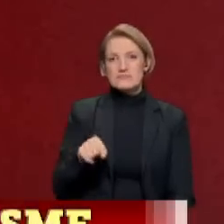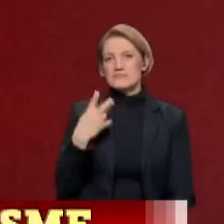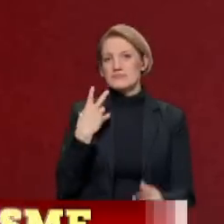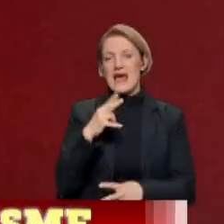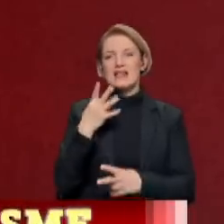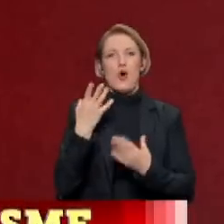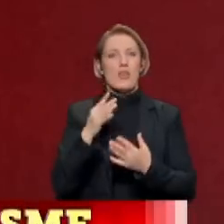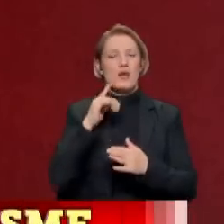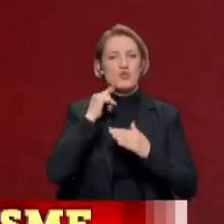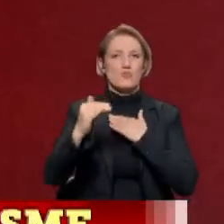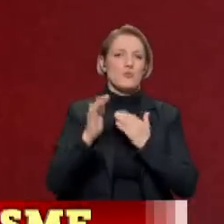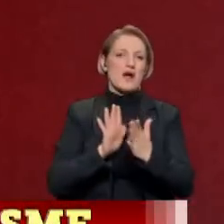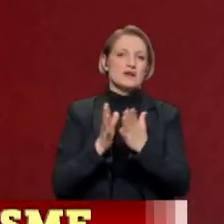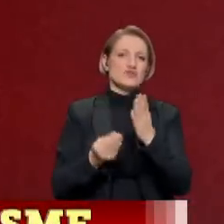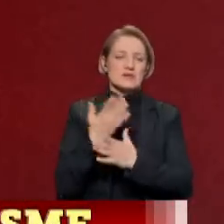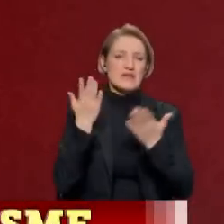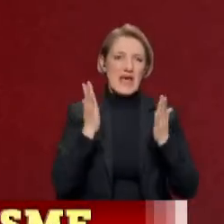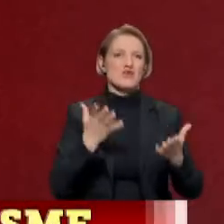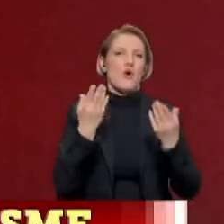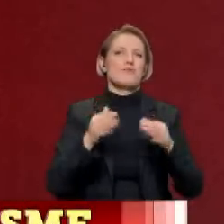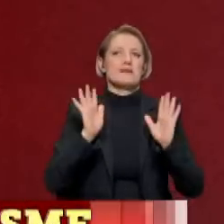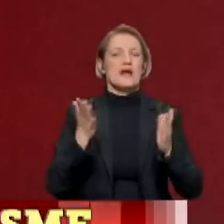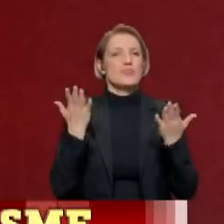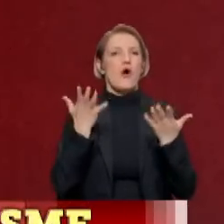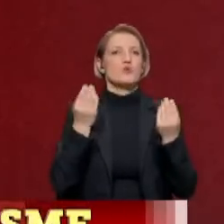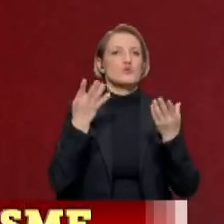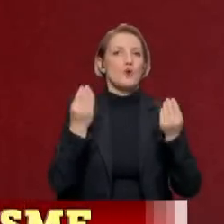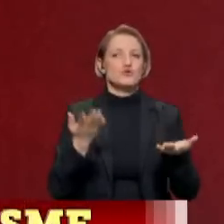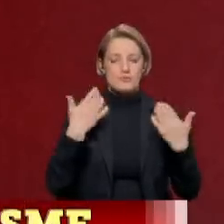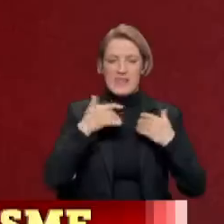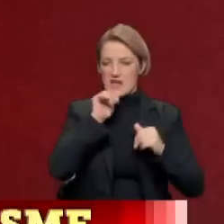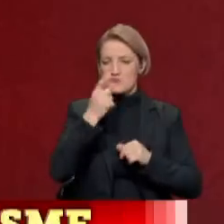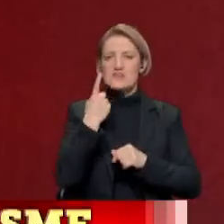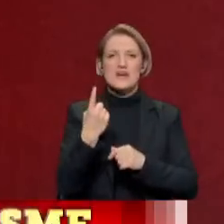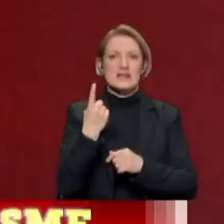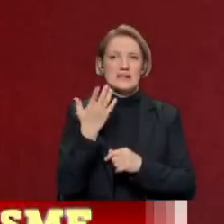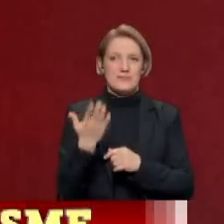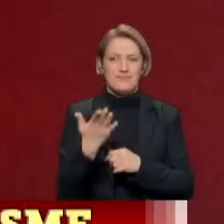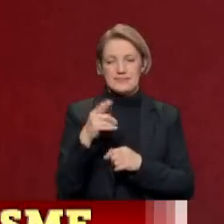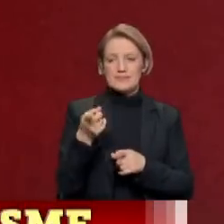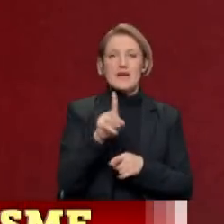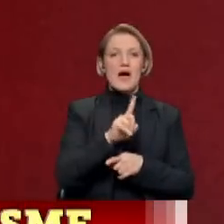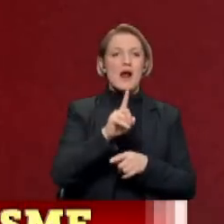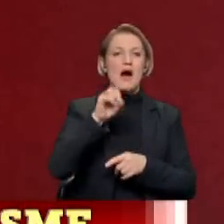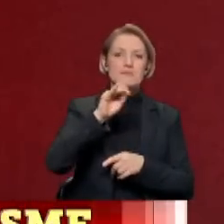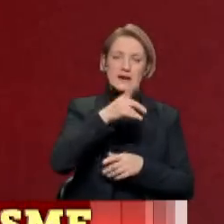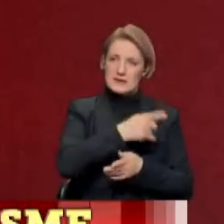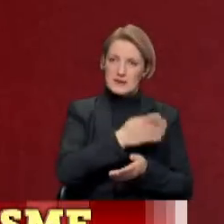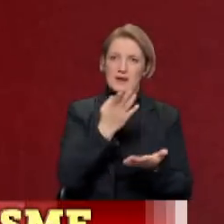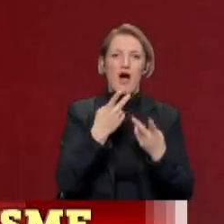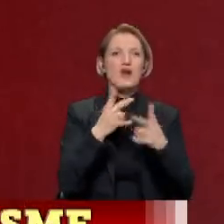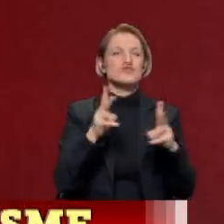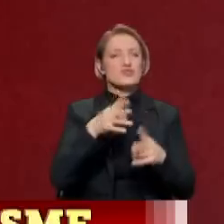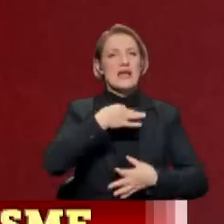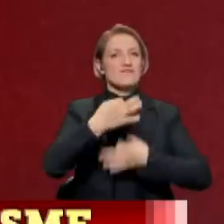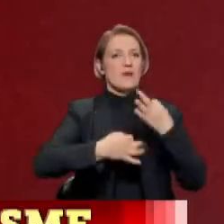toplumun karşısında. Keşke olmasa ama oluyor. Fakat ne olursa olsun ben hiçbir şekilde, yine diğer eski AKP'liler de açıkça